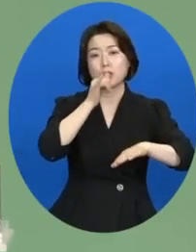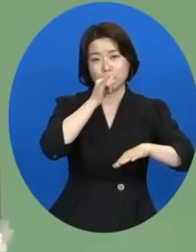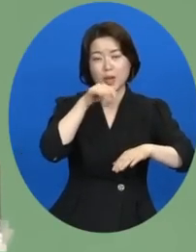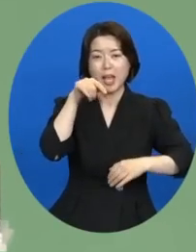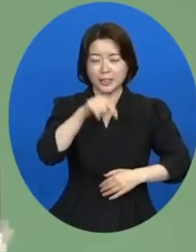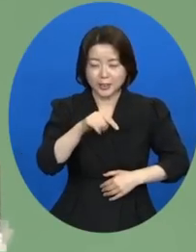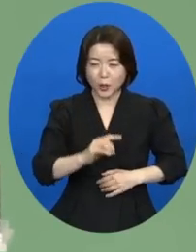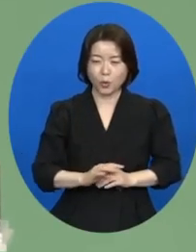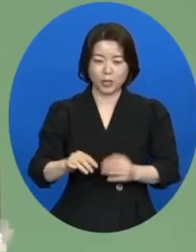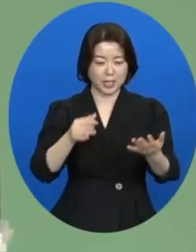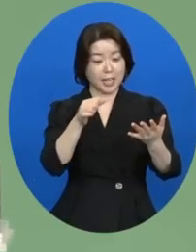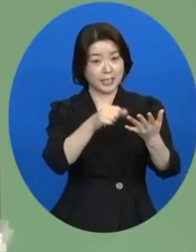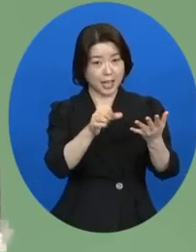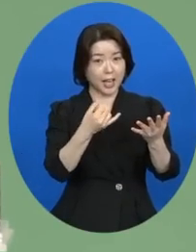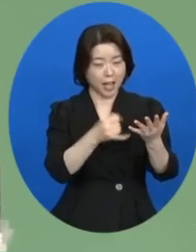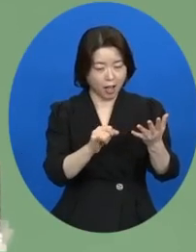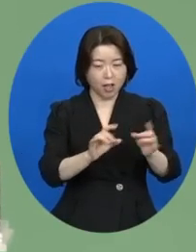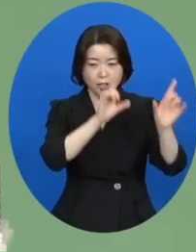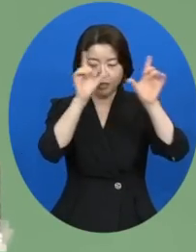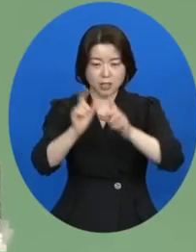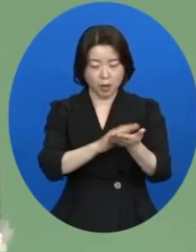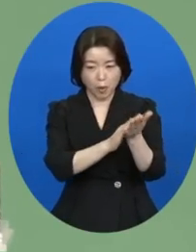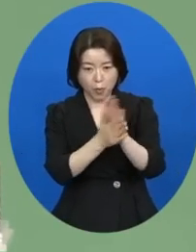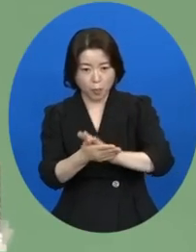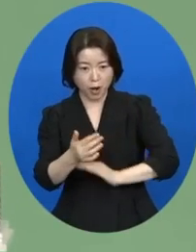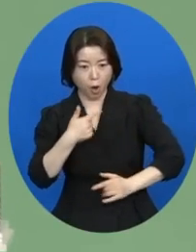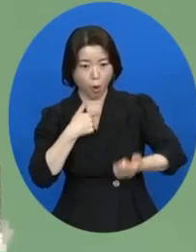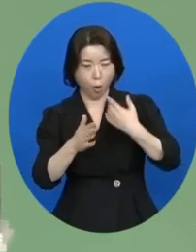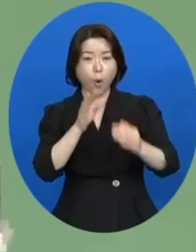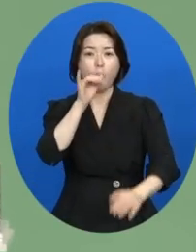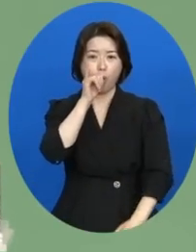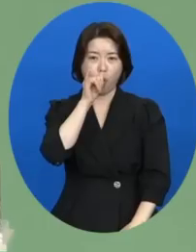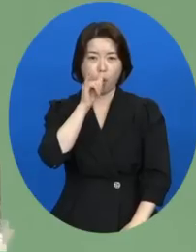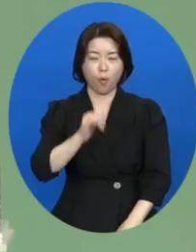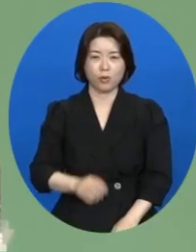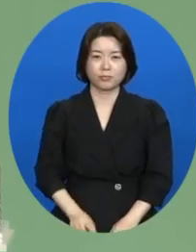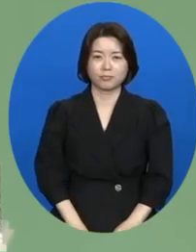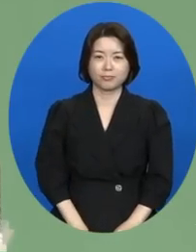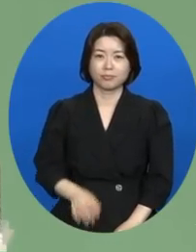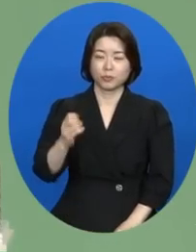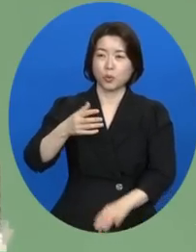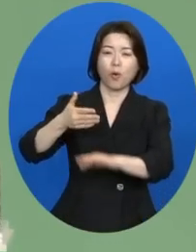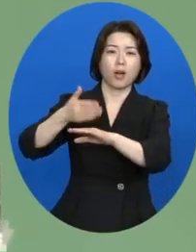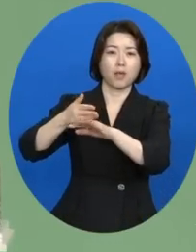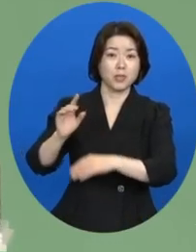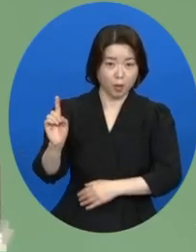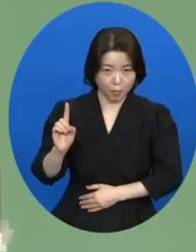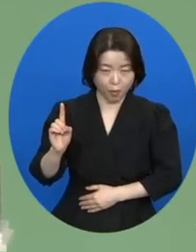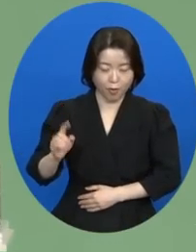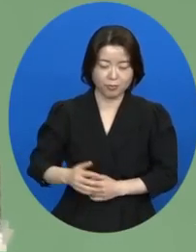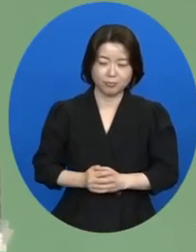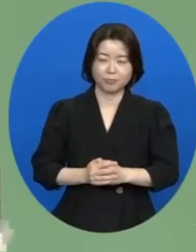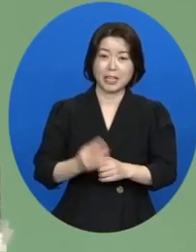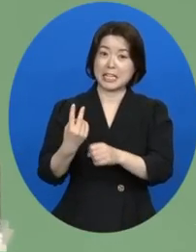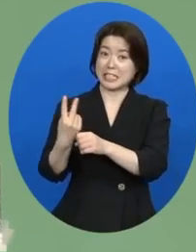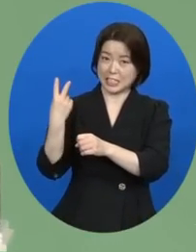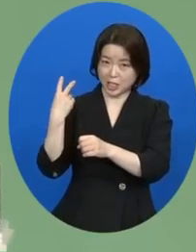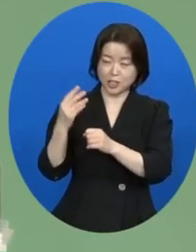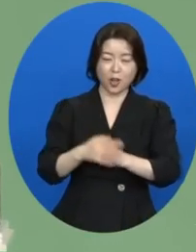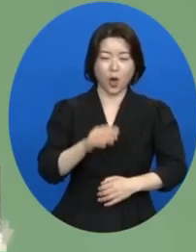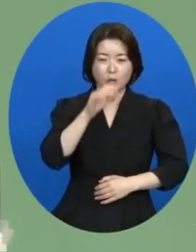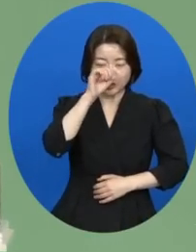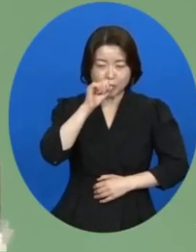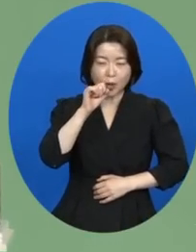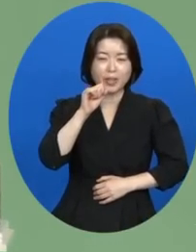아이들의 삶의 변화를 경험하게 되었습니다. 그리고 감사하게도 2년 전 선한